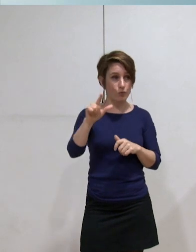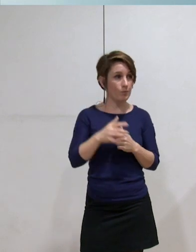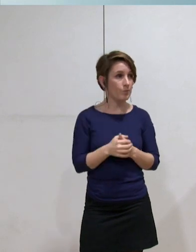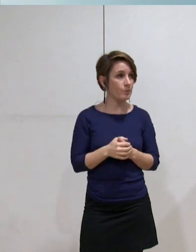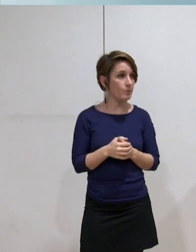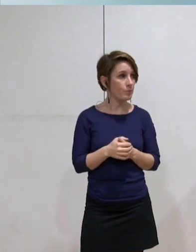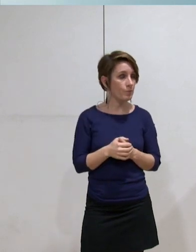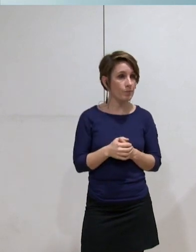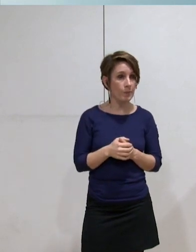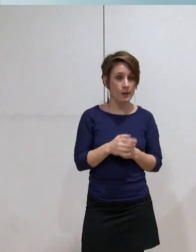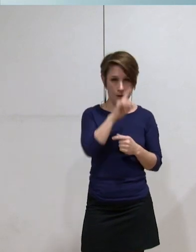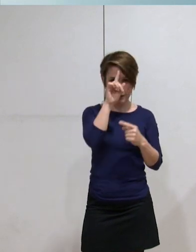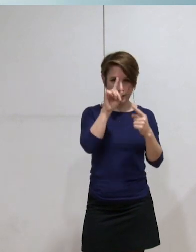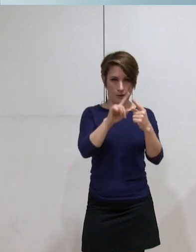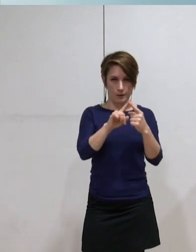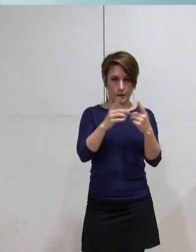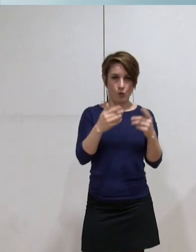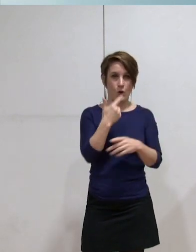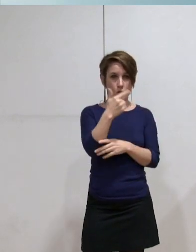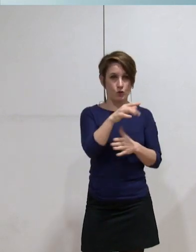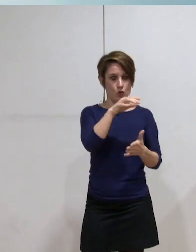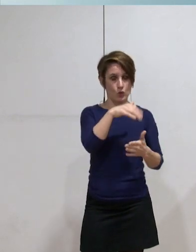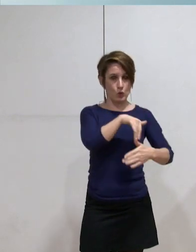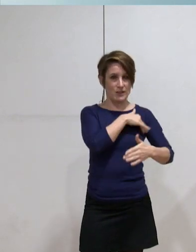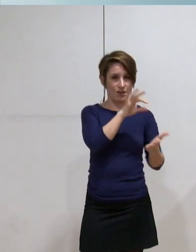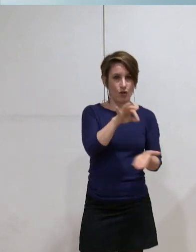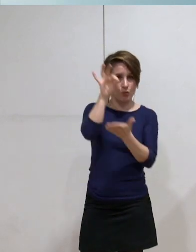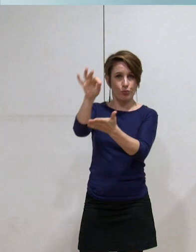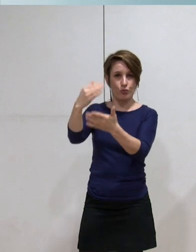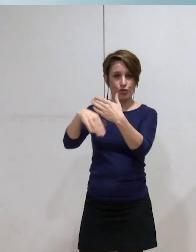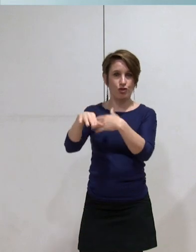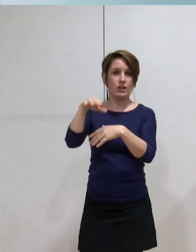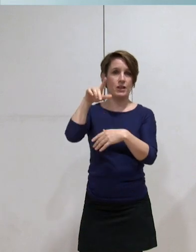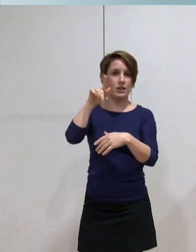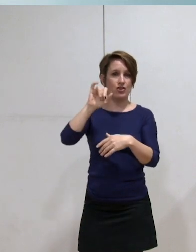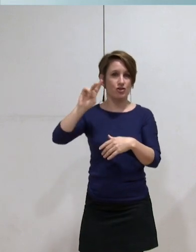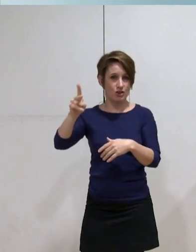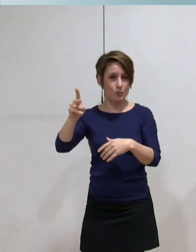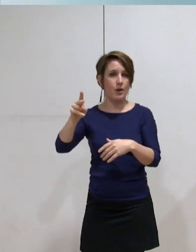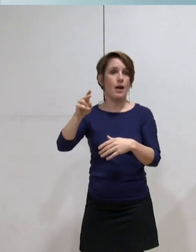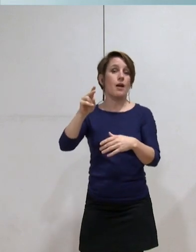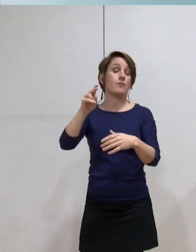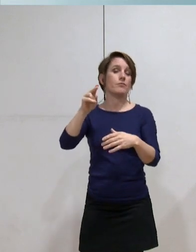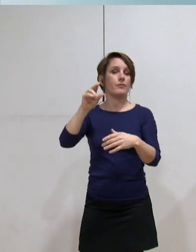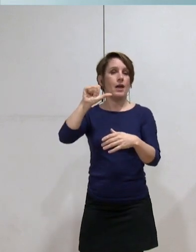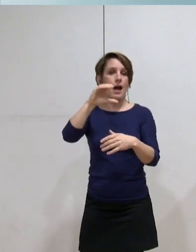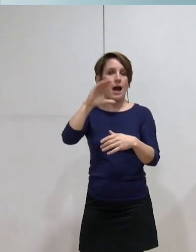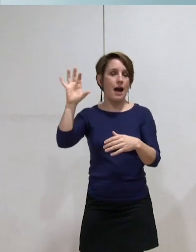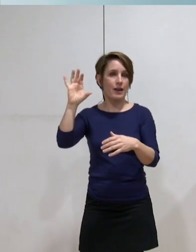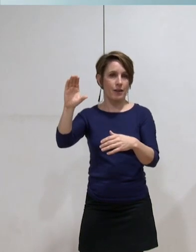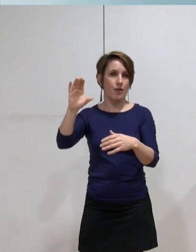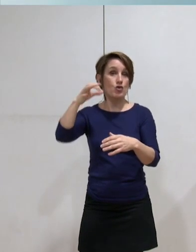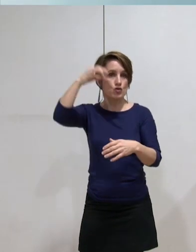euh porte sur la mise à disposition de deux agents auprès du groupement d'intérêt public le Jeep arc nucléar